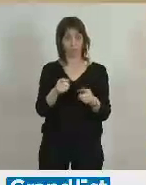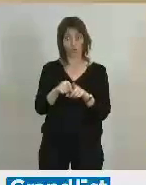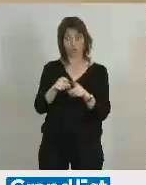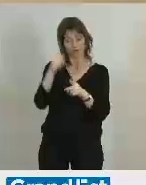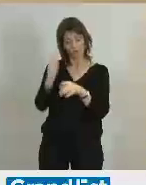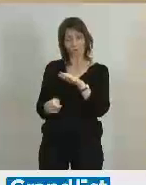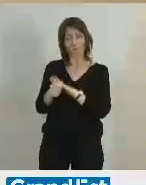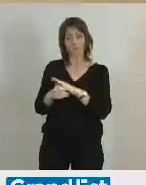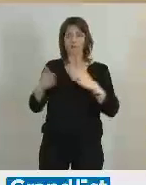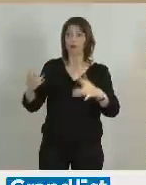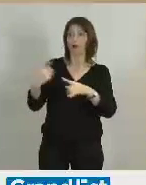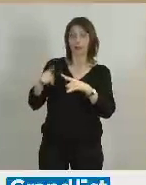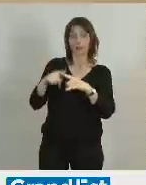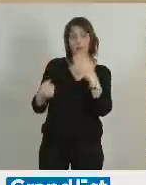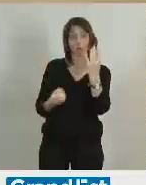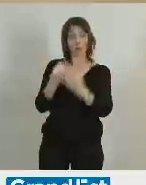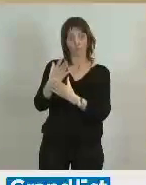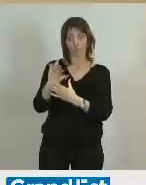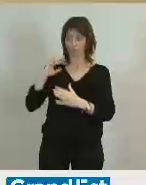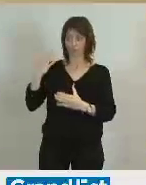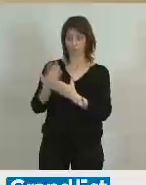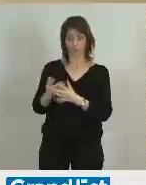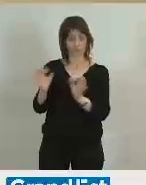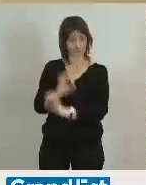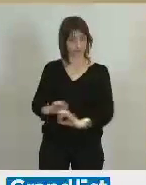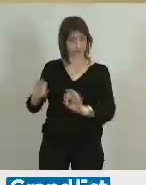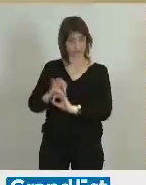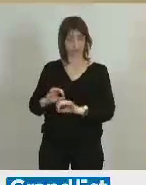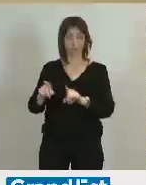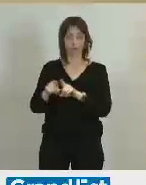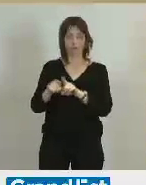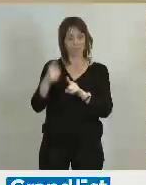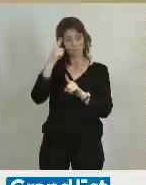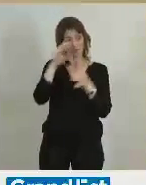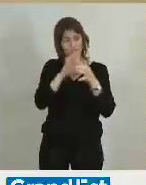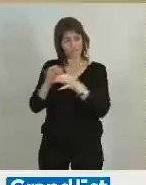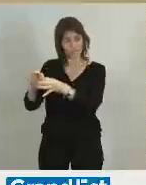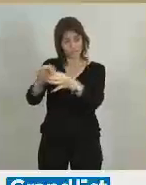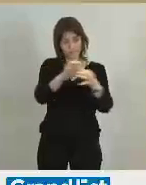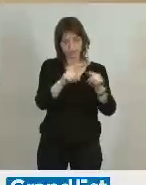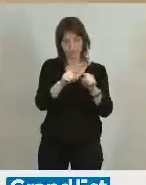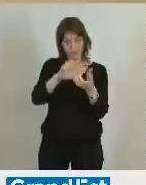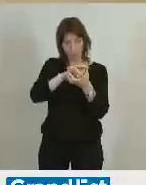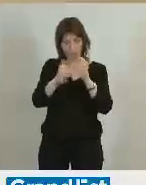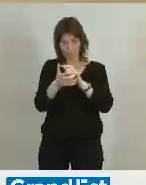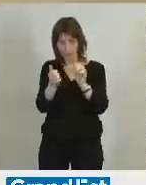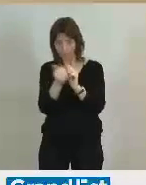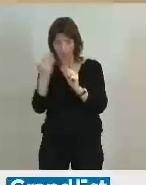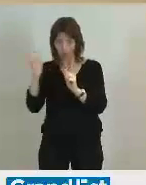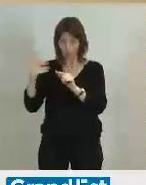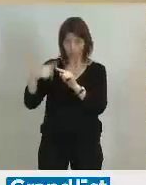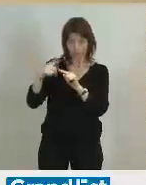nouveaux, inexistants sur le territoire, et ou de la mutualisation et de complémentarité avec des équipements identiques ou de même